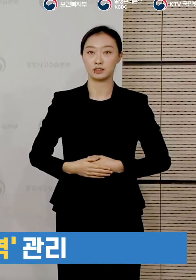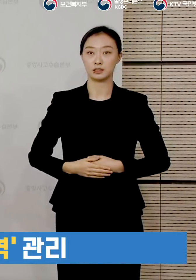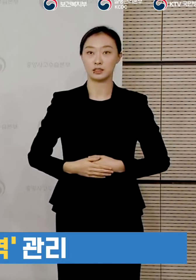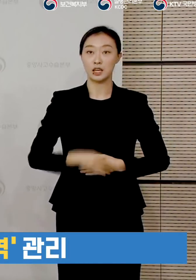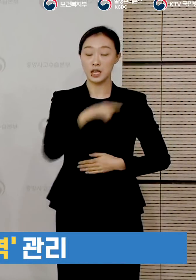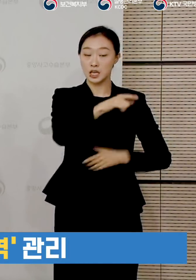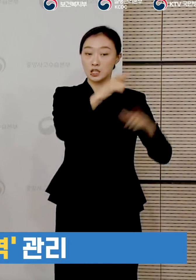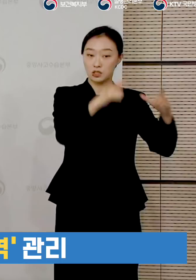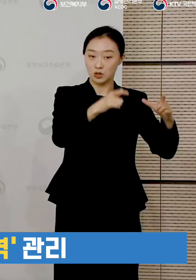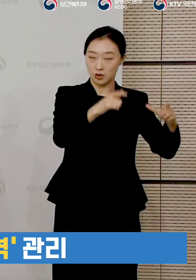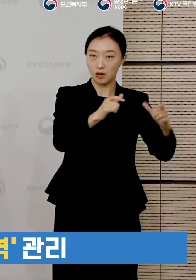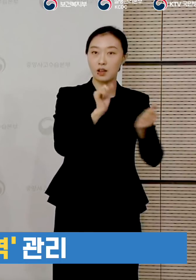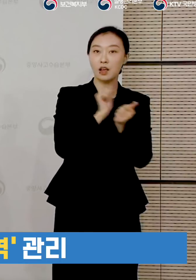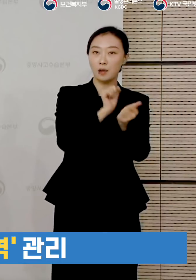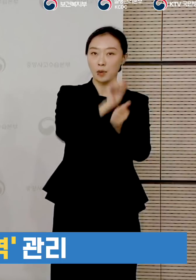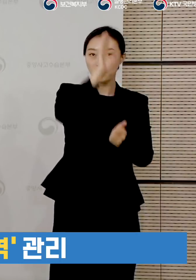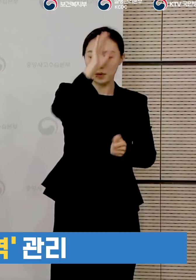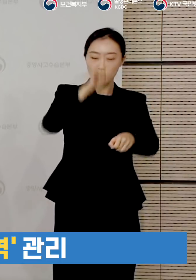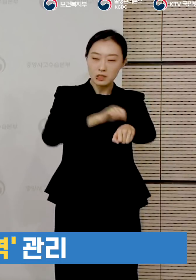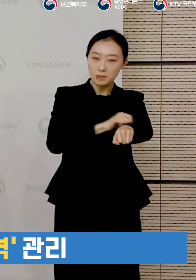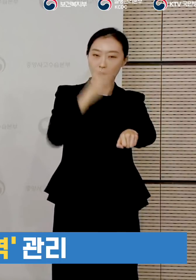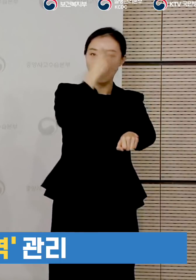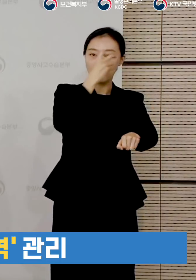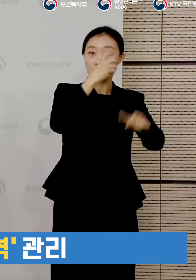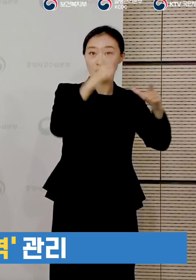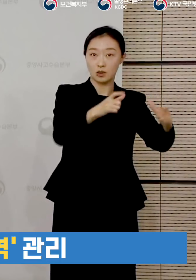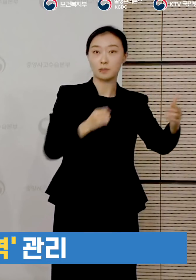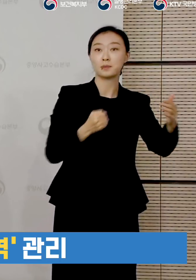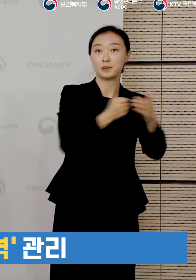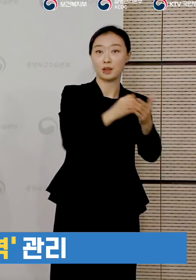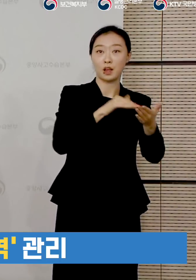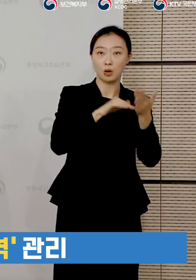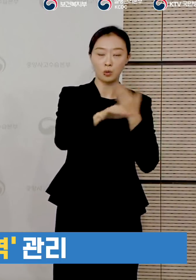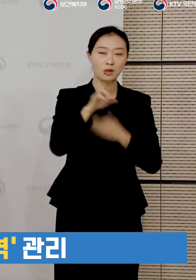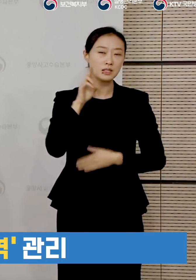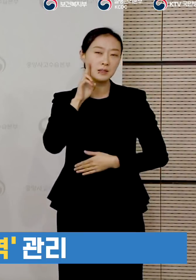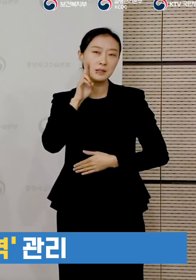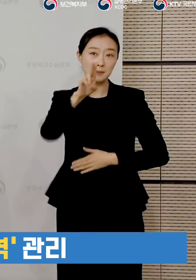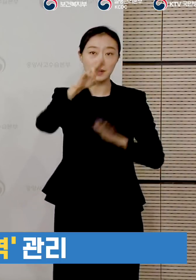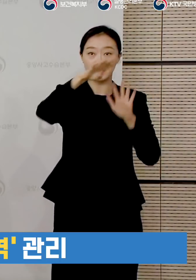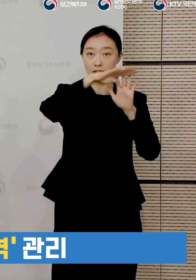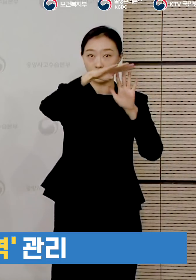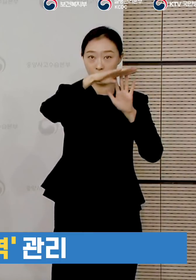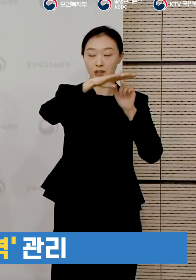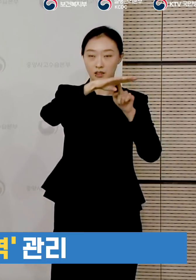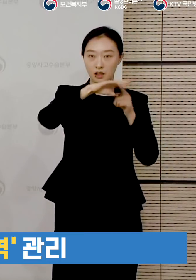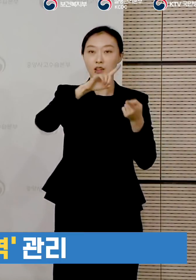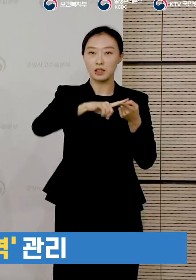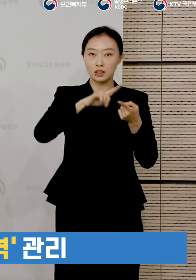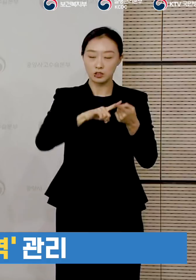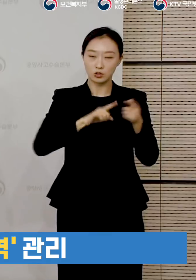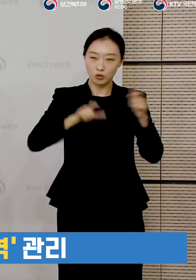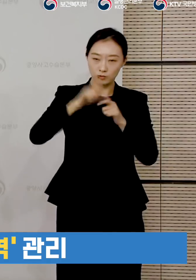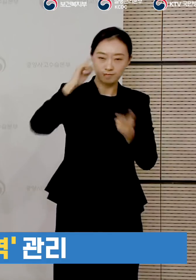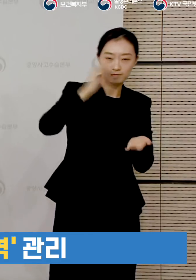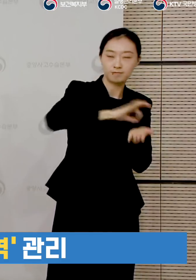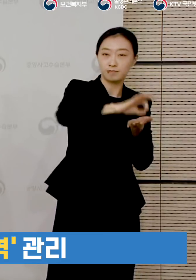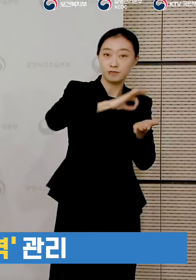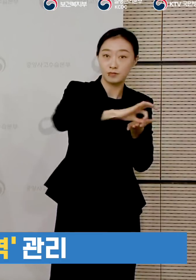감염병 특별관리 지역으로 관리하며 심각 단계에 준하는 강도 높은 방역 관리를 실시하는 한편